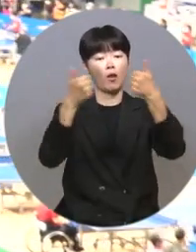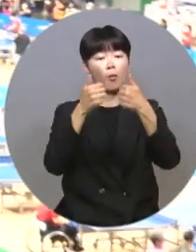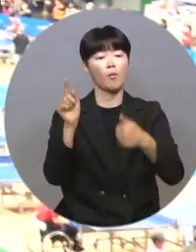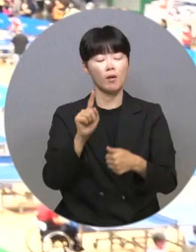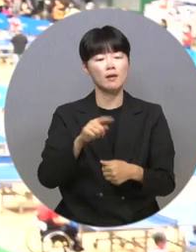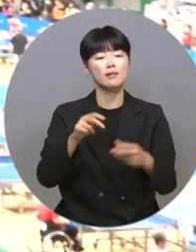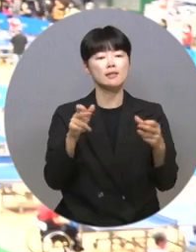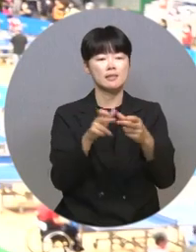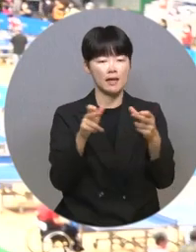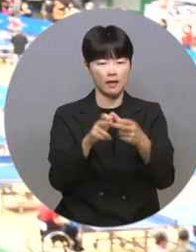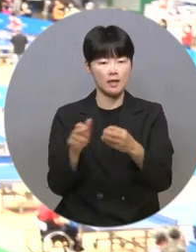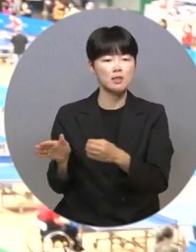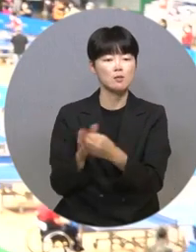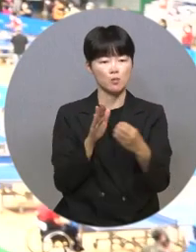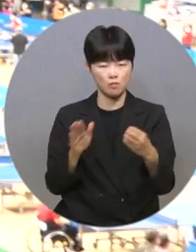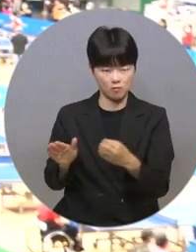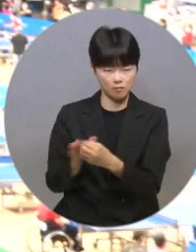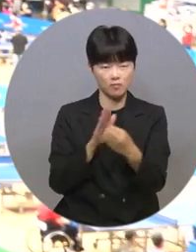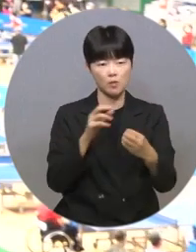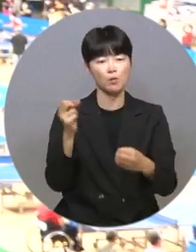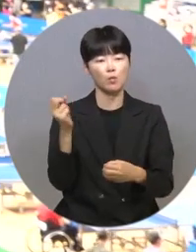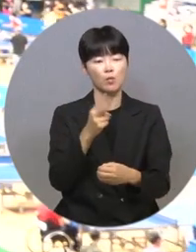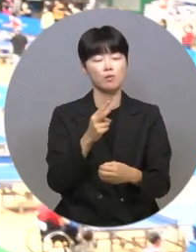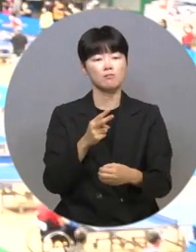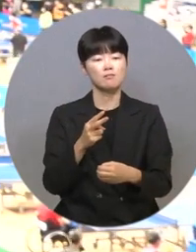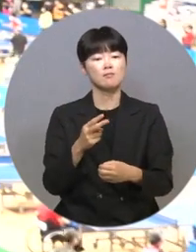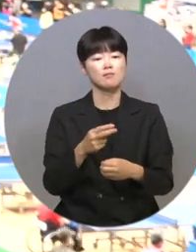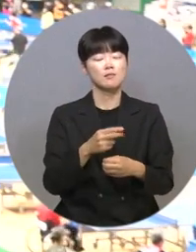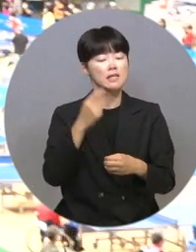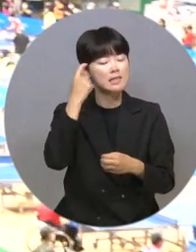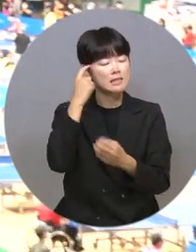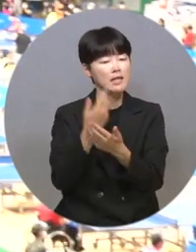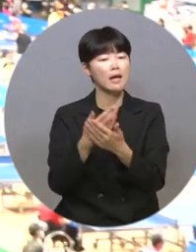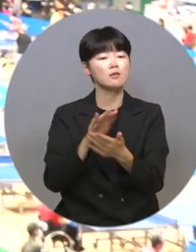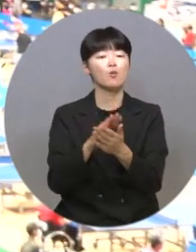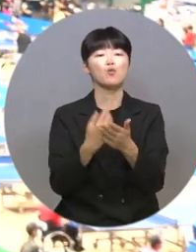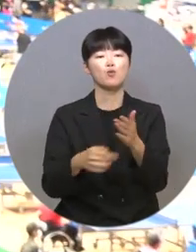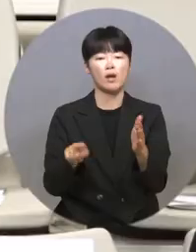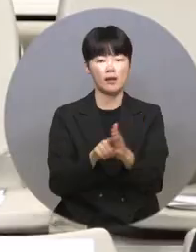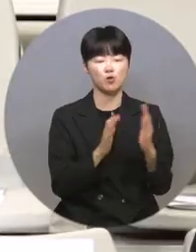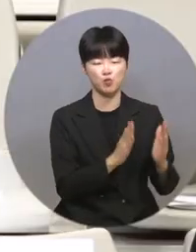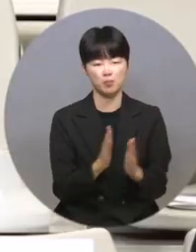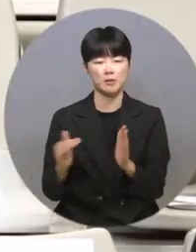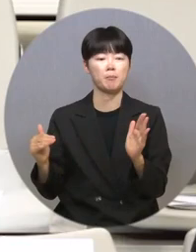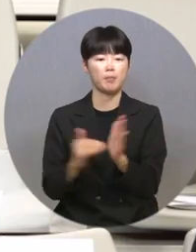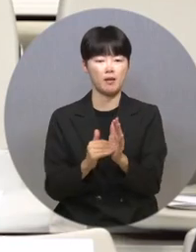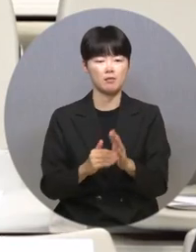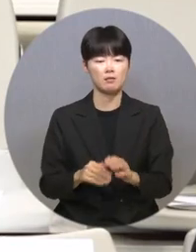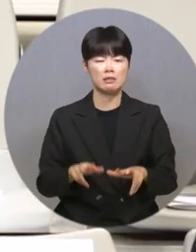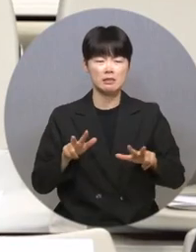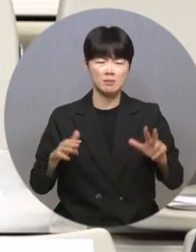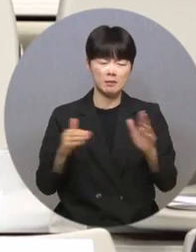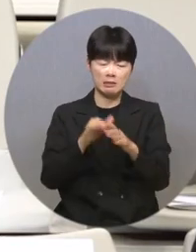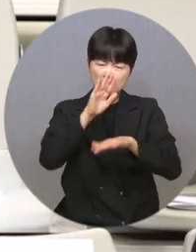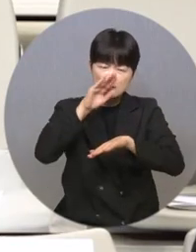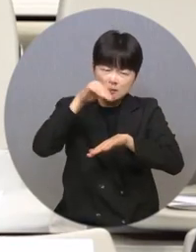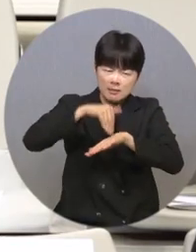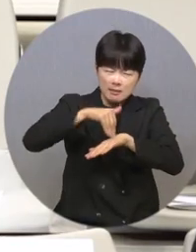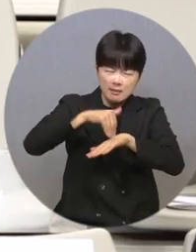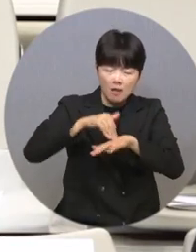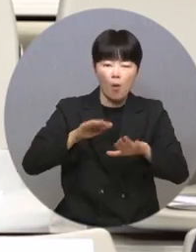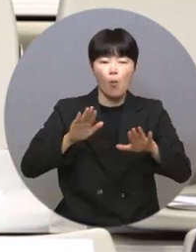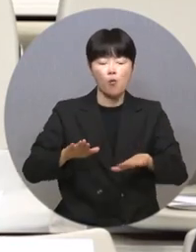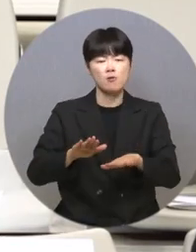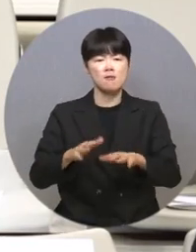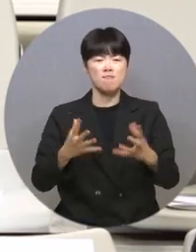향상과 탁구대회를 통해 장애인에 대한 비장애인의 인식 개선을 위해 마련되었습니다. 갈고 닦았던 기량을 오늘 이